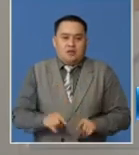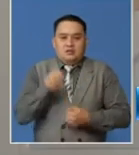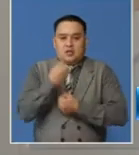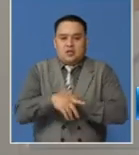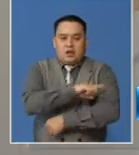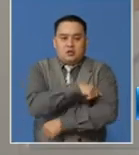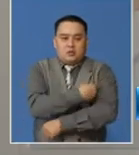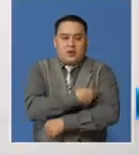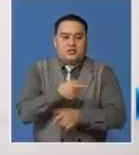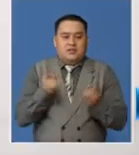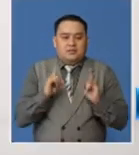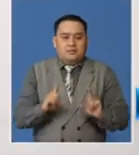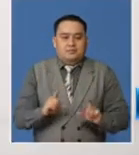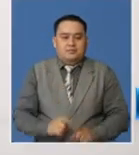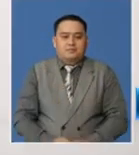центральной районной больнице.